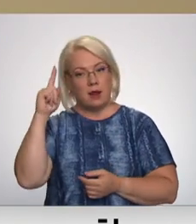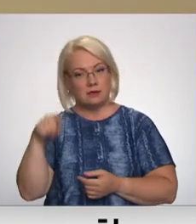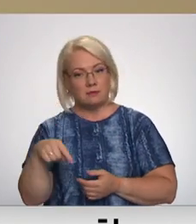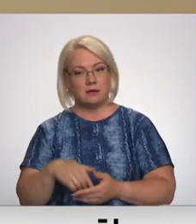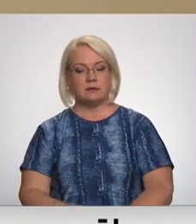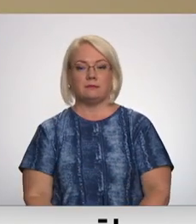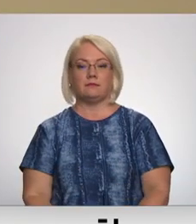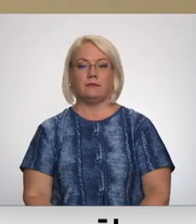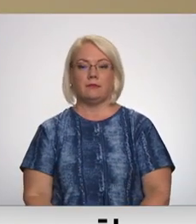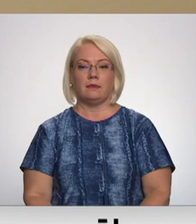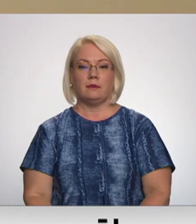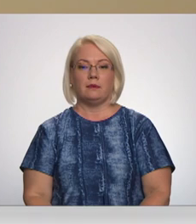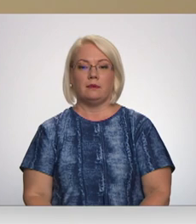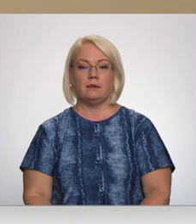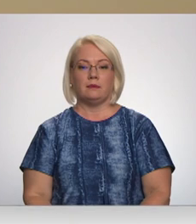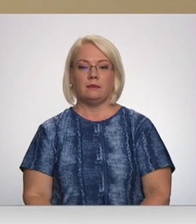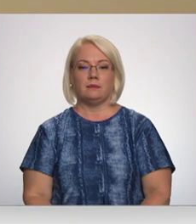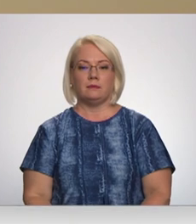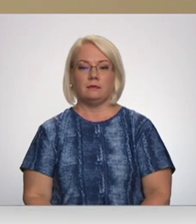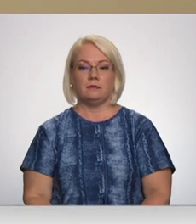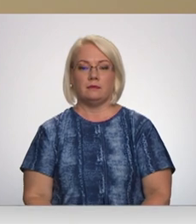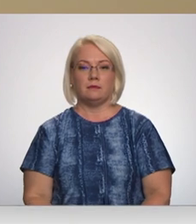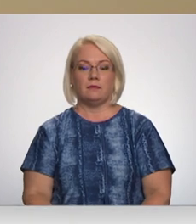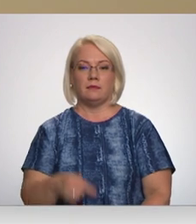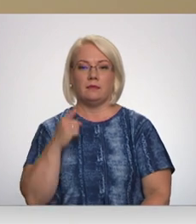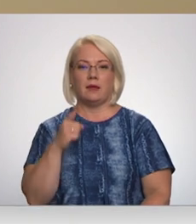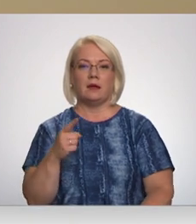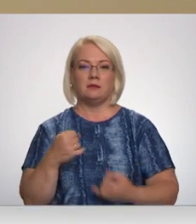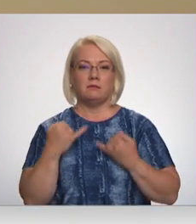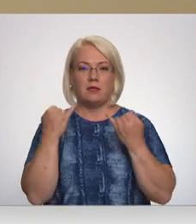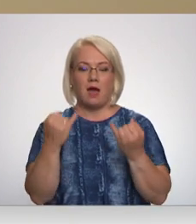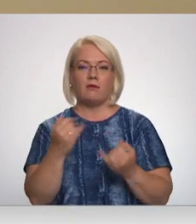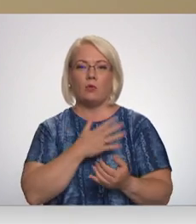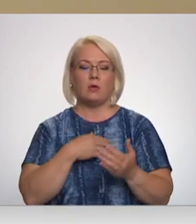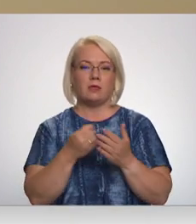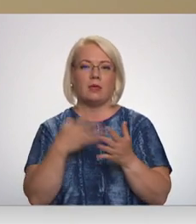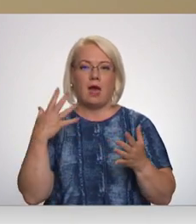Takoj padarak, ļoti dārgoj padarak, ļoti dārgoj.